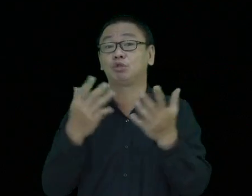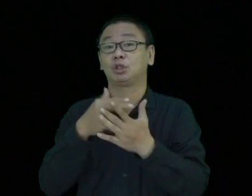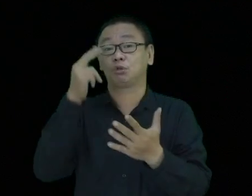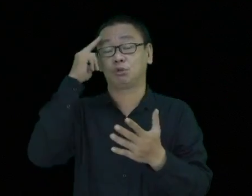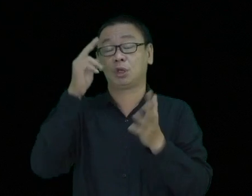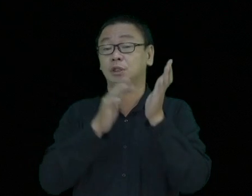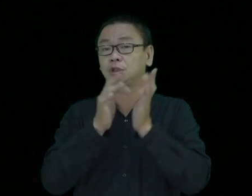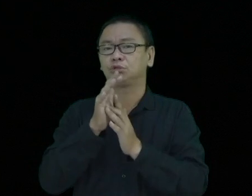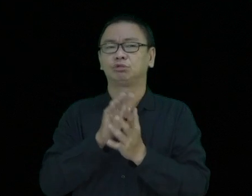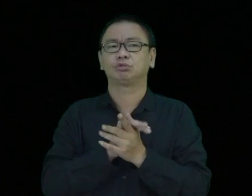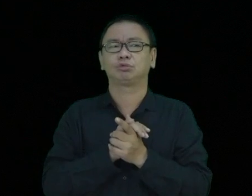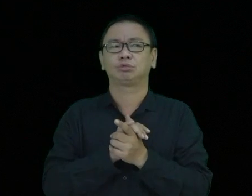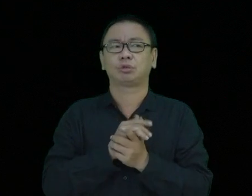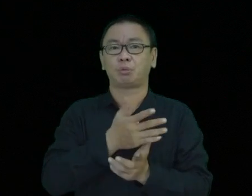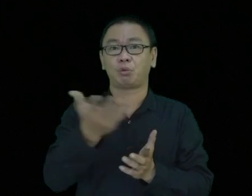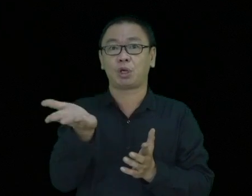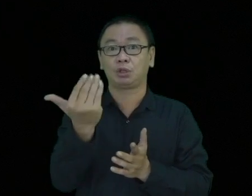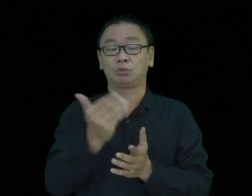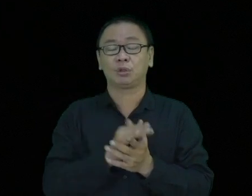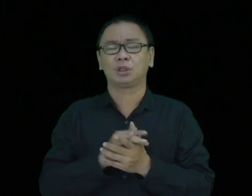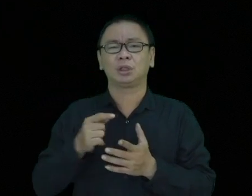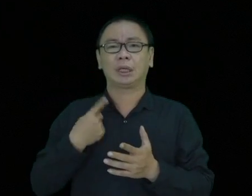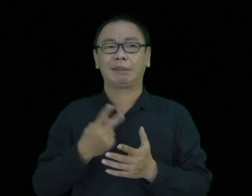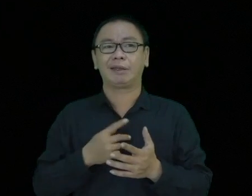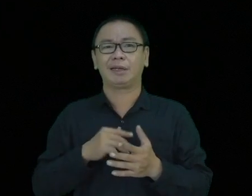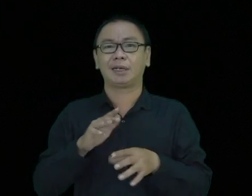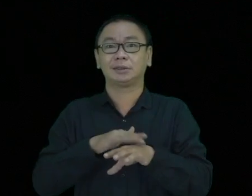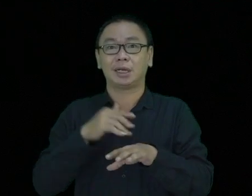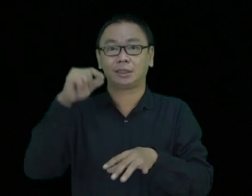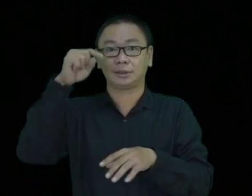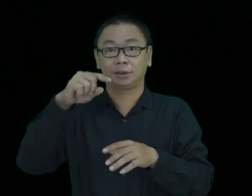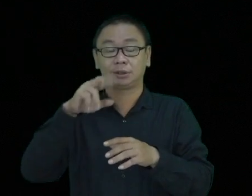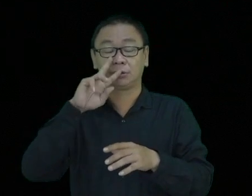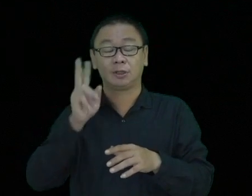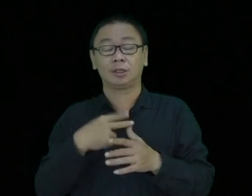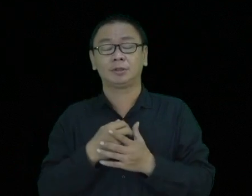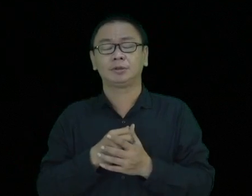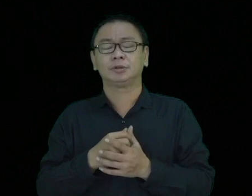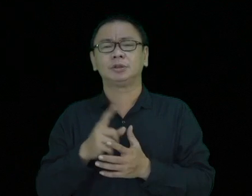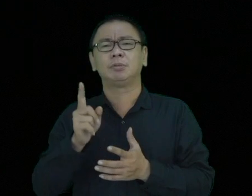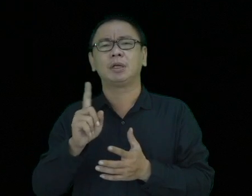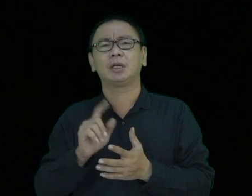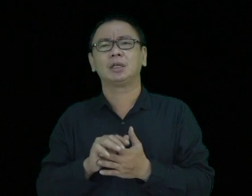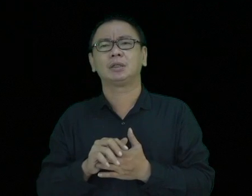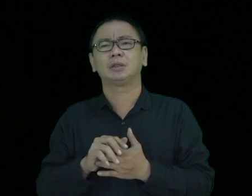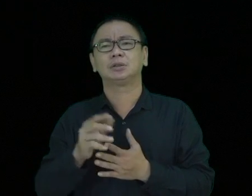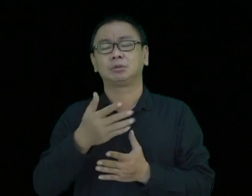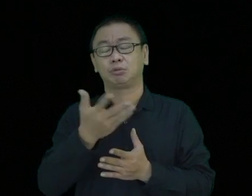ketika segala kehidupan yang kita rasakan saat ini, saudara, di mana